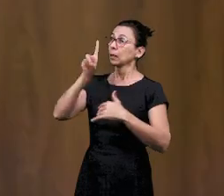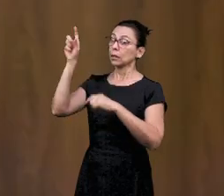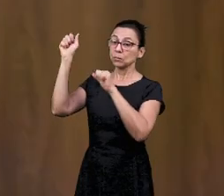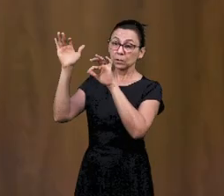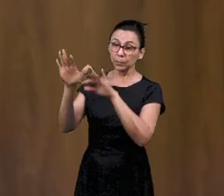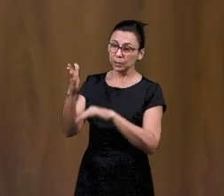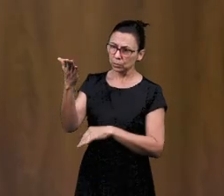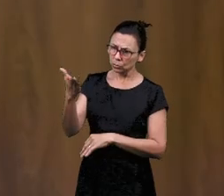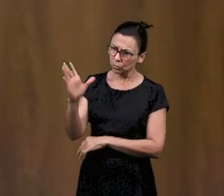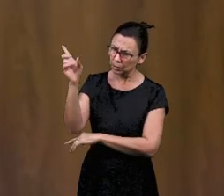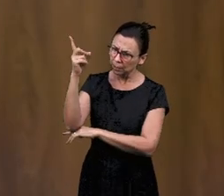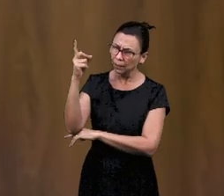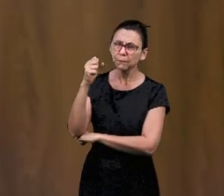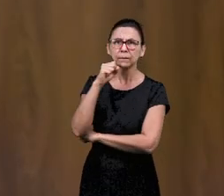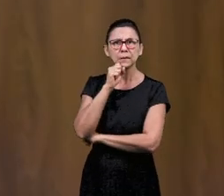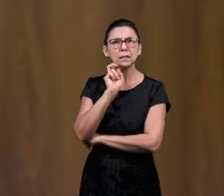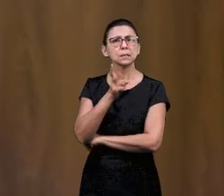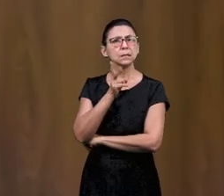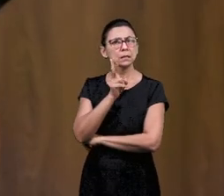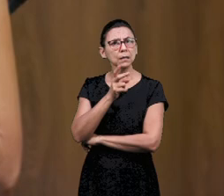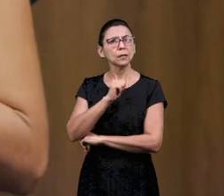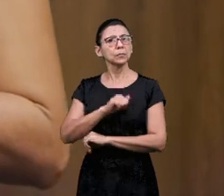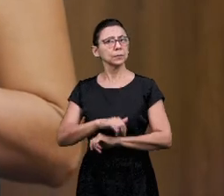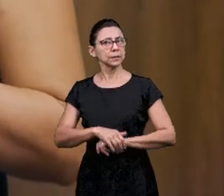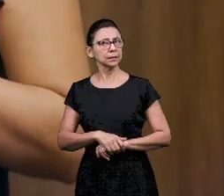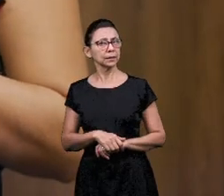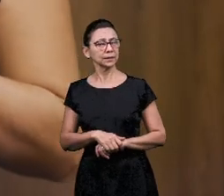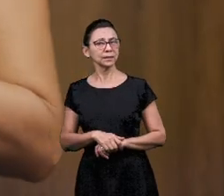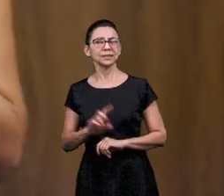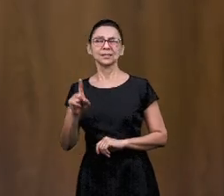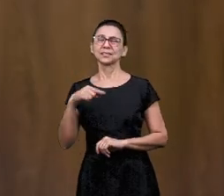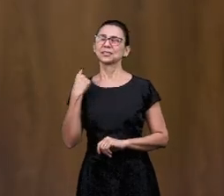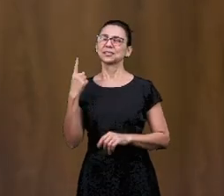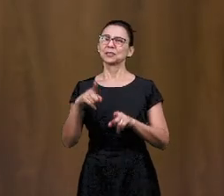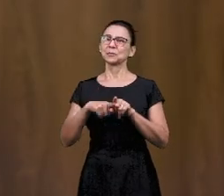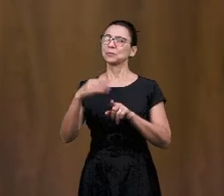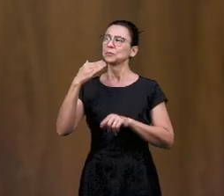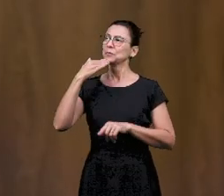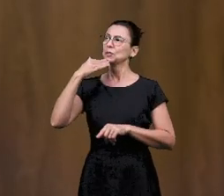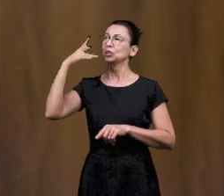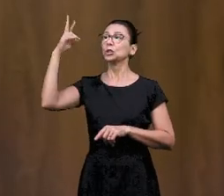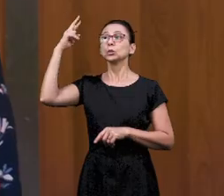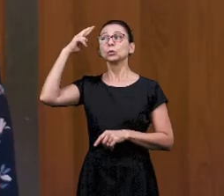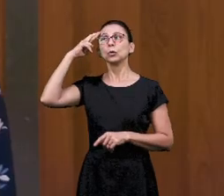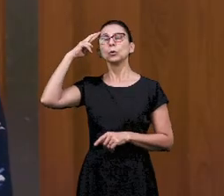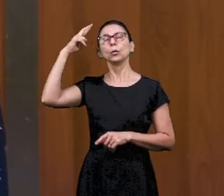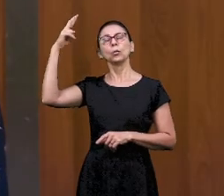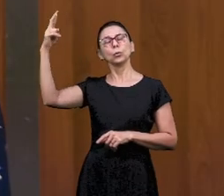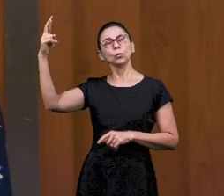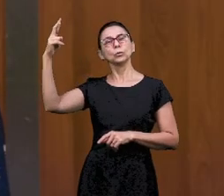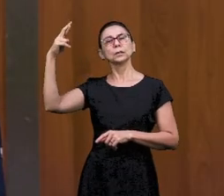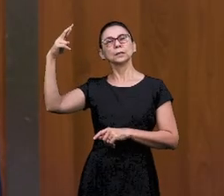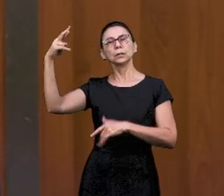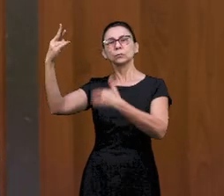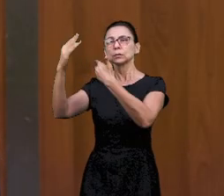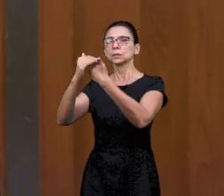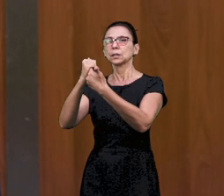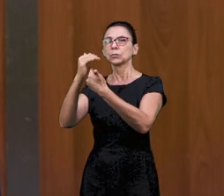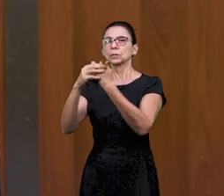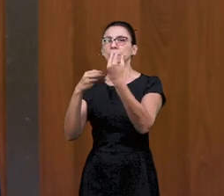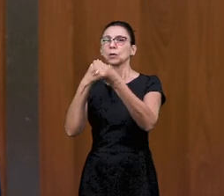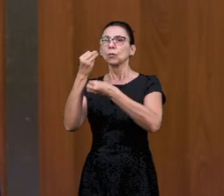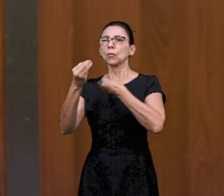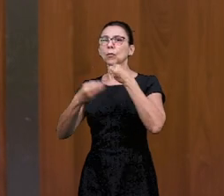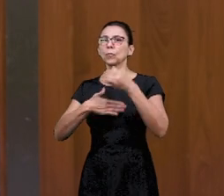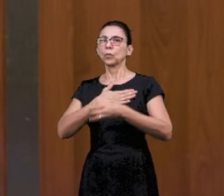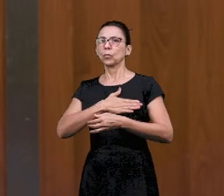demander au Seigneur afin qu'il nous donne une manière de vivre dirigée par le Saint-Esprit.